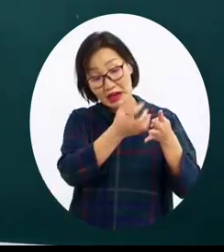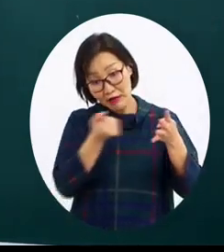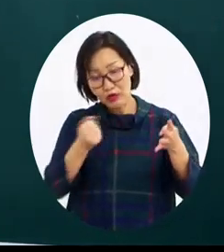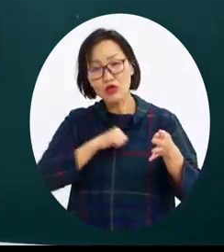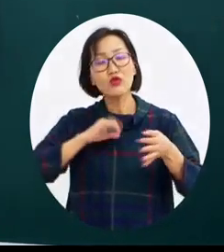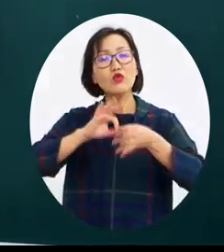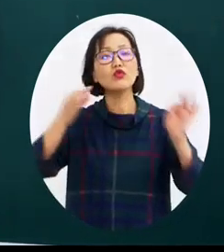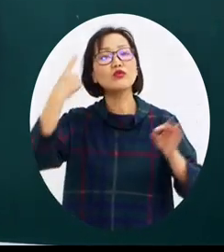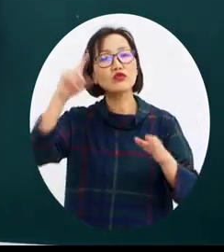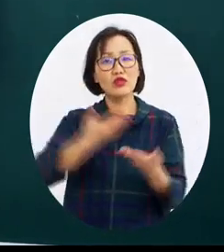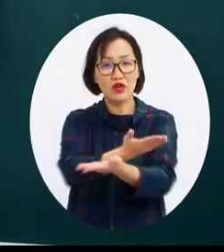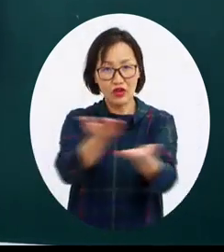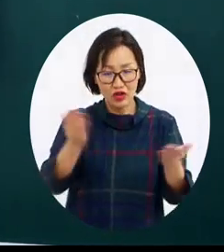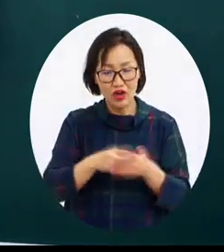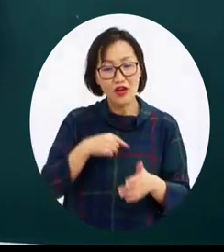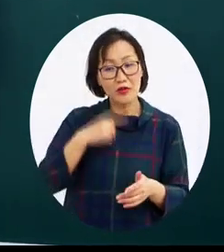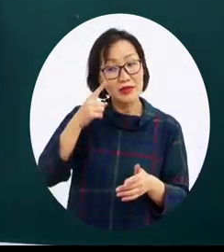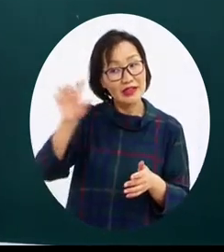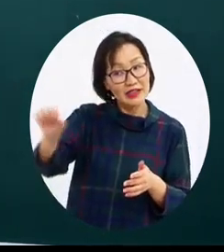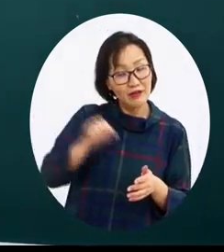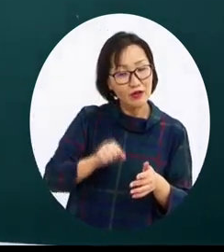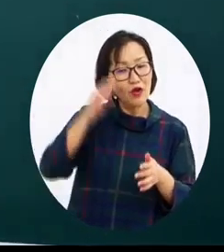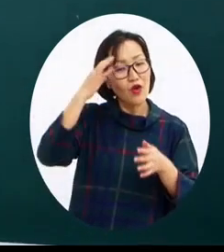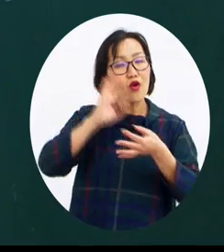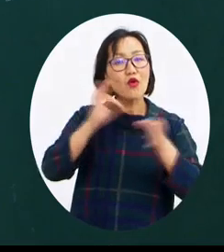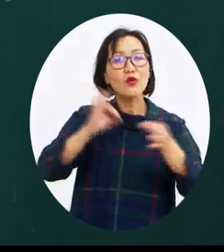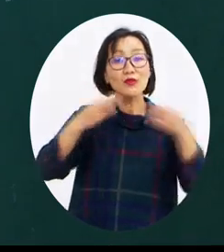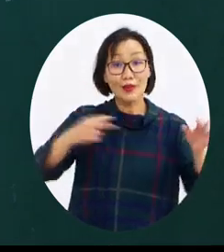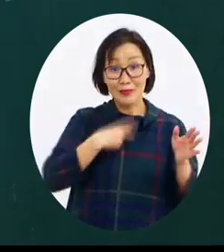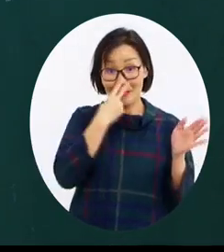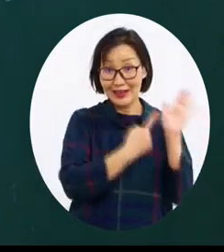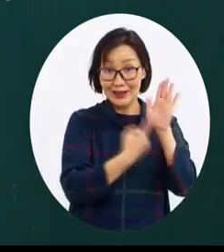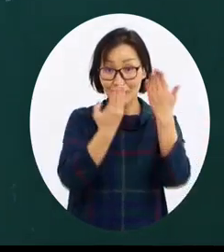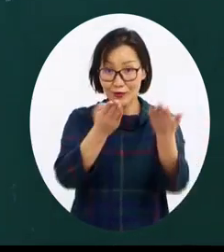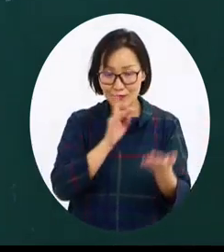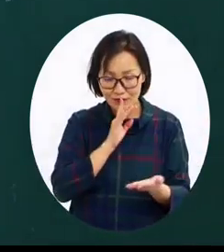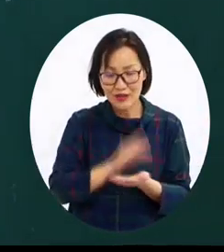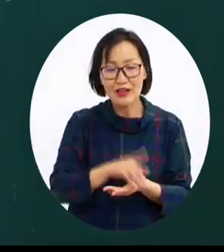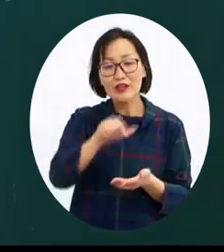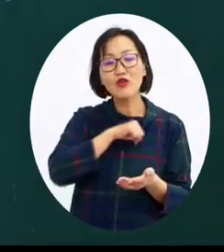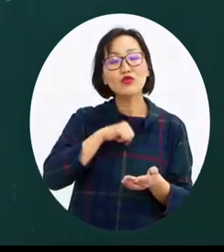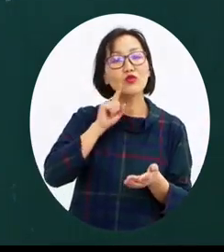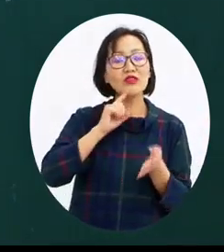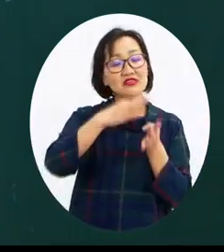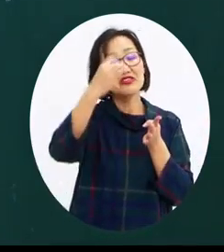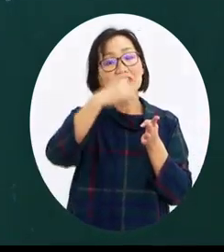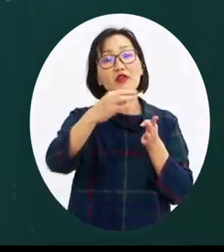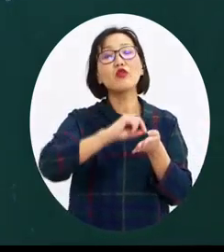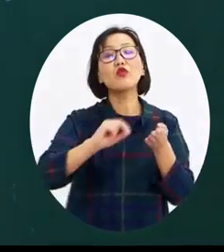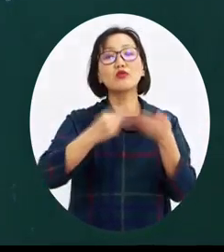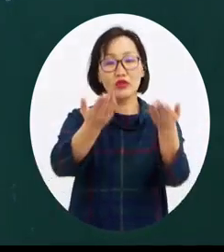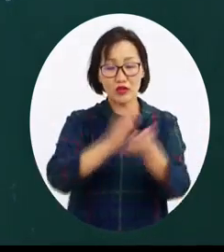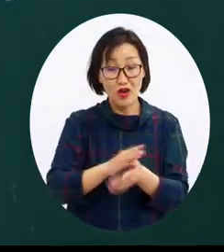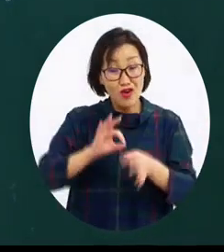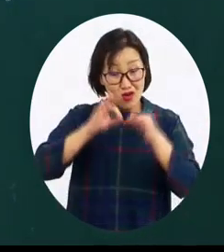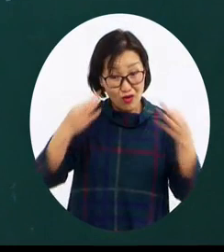өгүүлбэр цохоогоорой. За багш нь энэ үгээр өгүүлбэр цохоно. Та нар эндээс өөрсдийнхөө дуртайг сонгож өгүүлбэр цохоогоорой.